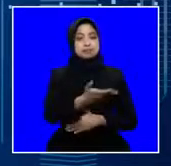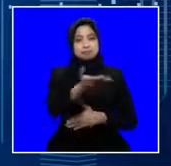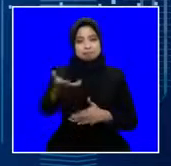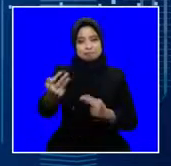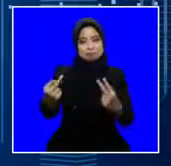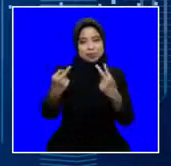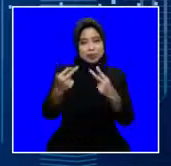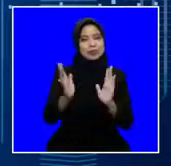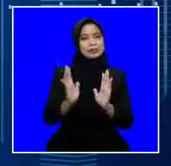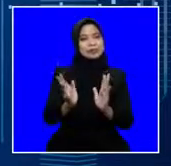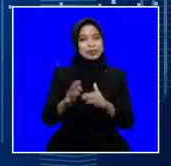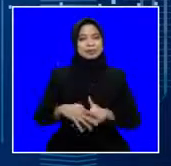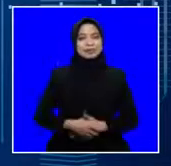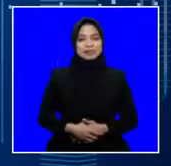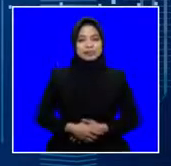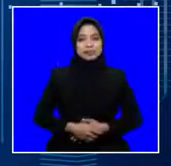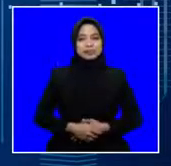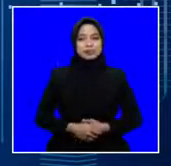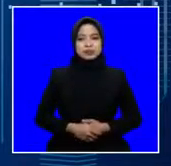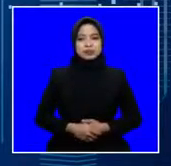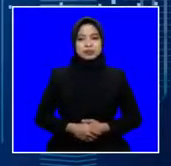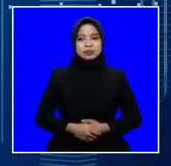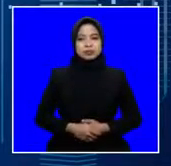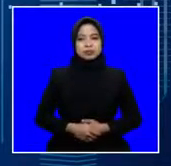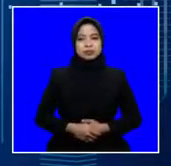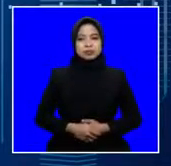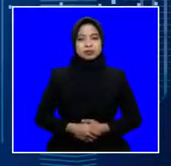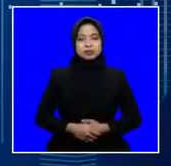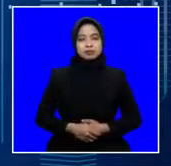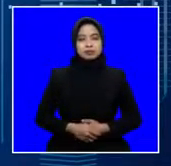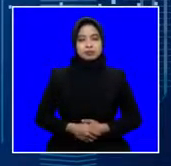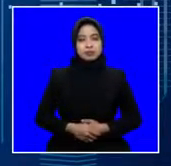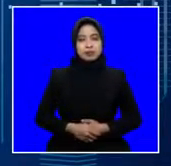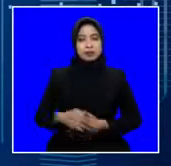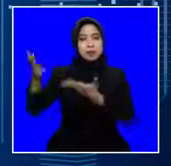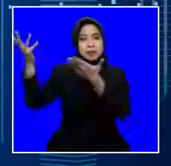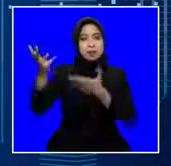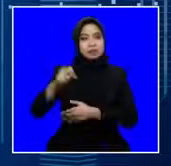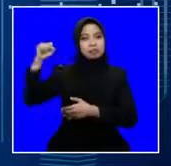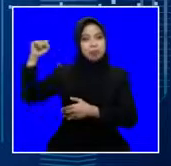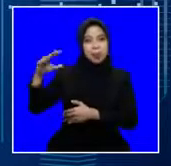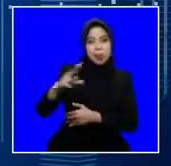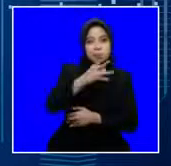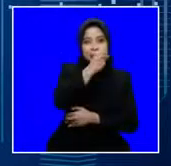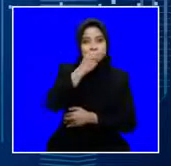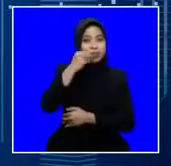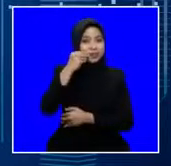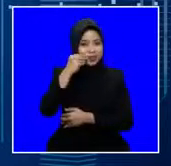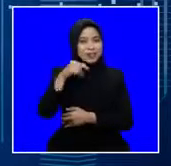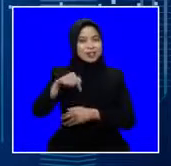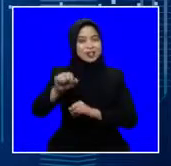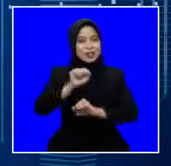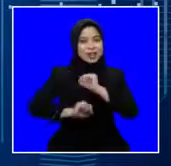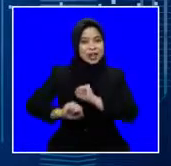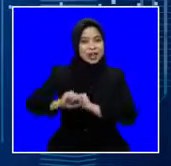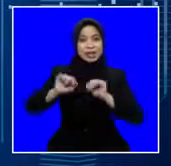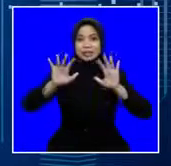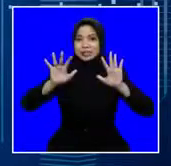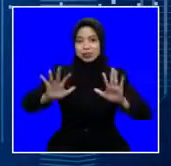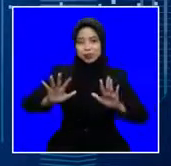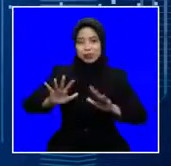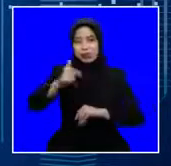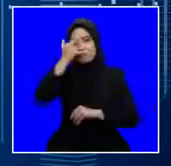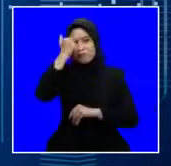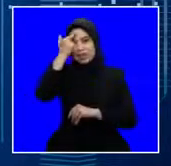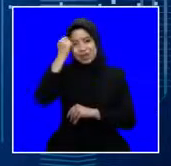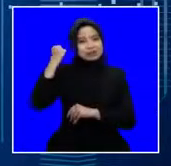pemirsa yang berbahagia. Puji syukur, Alhamdulillah di bulan Ramadan ini kami dapat meluncurkan episode ke-10 dari Merdeka